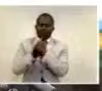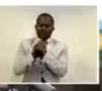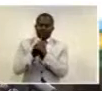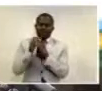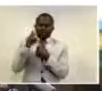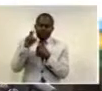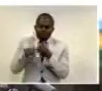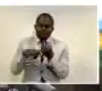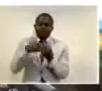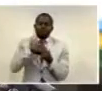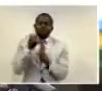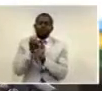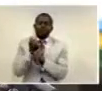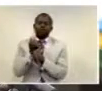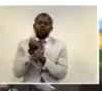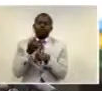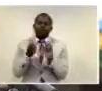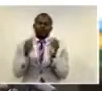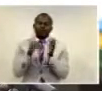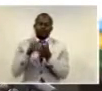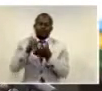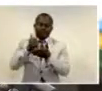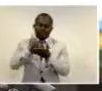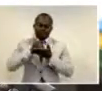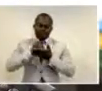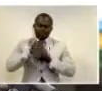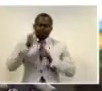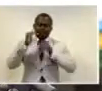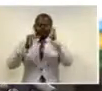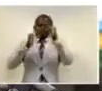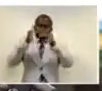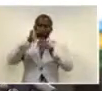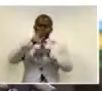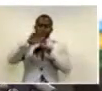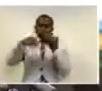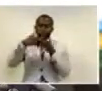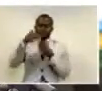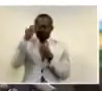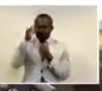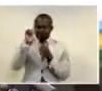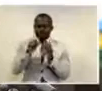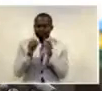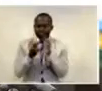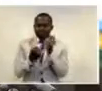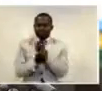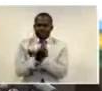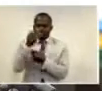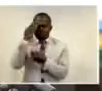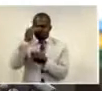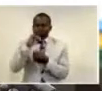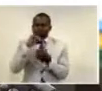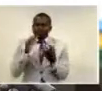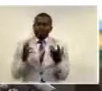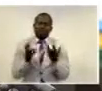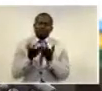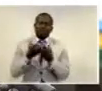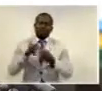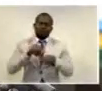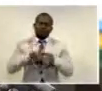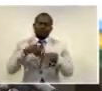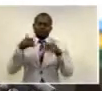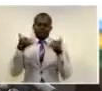icyo tubikoraho ariko tugafashwa n'inzego zose kugira ngo bivugururwe kuko bitakijyanye n'igihe